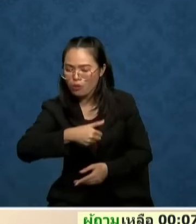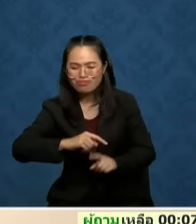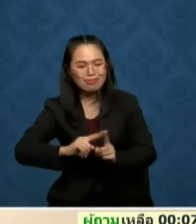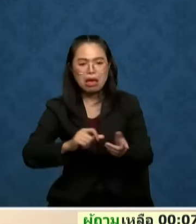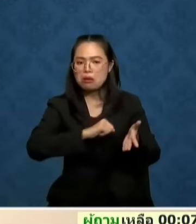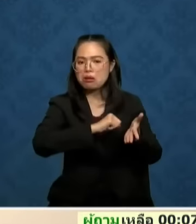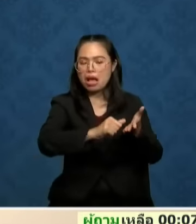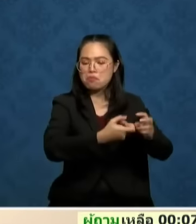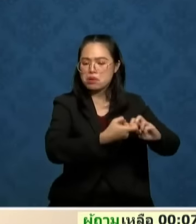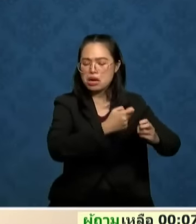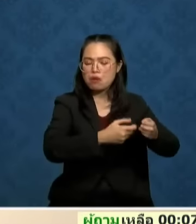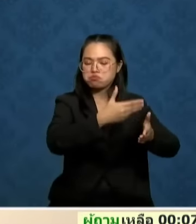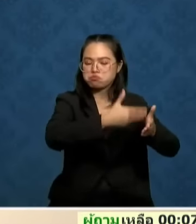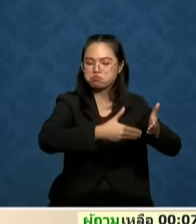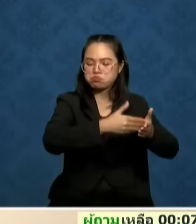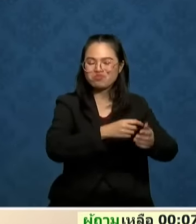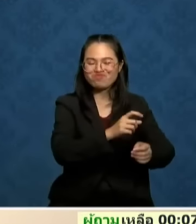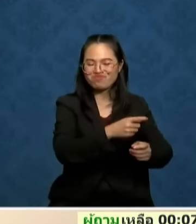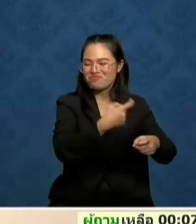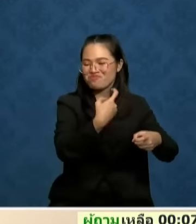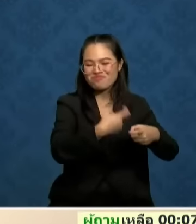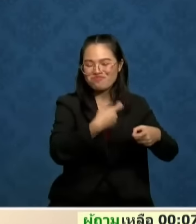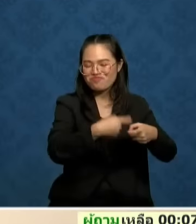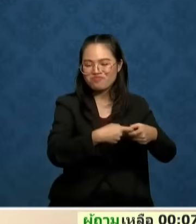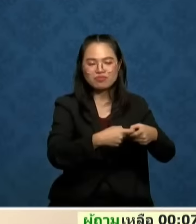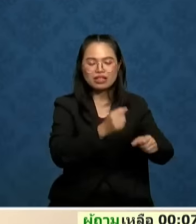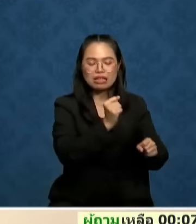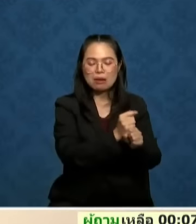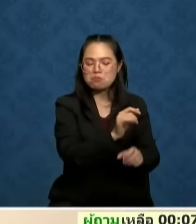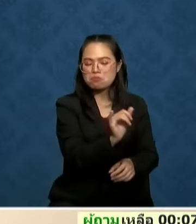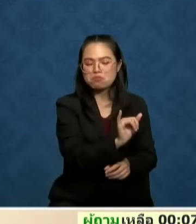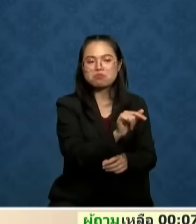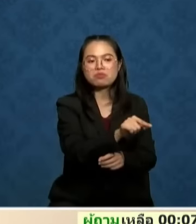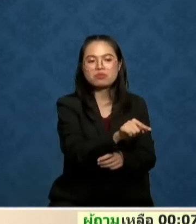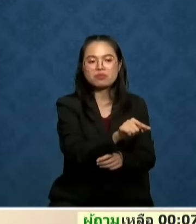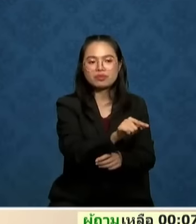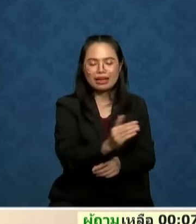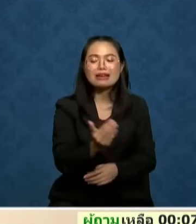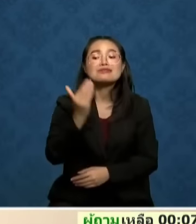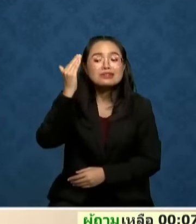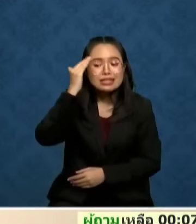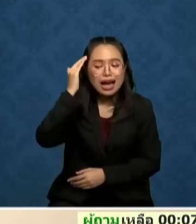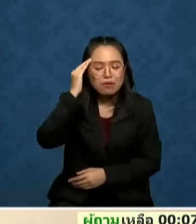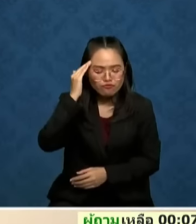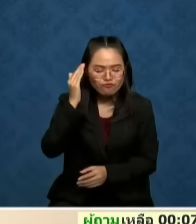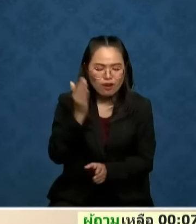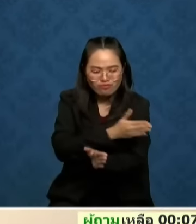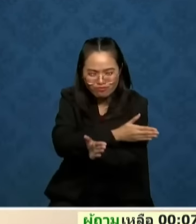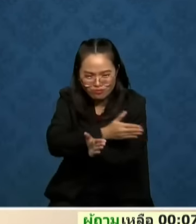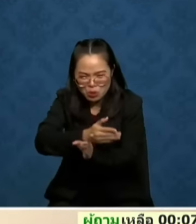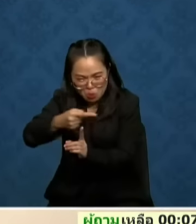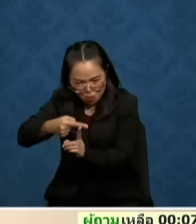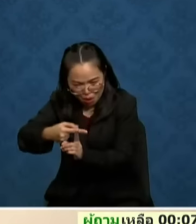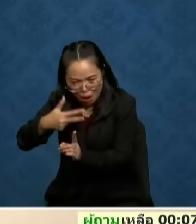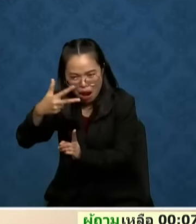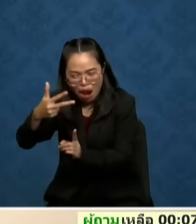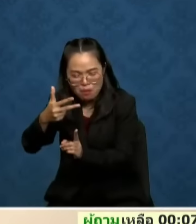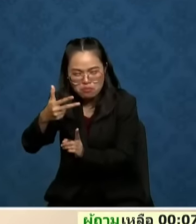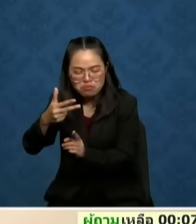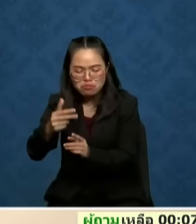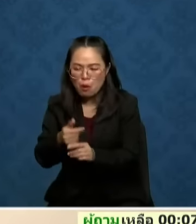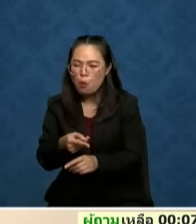จบเพราะฉะนั้นดิฉันไม่อยากให้เกิดปัญหาแบบนี้ซ้ำแล้วซ้ำอีกนะคะทราบดีว่าระยะเวลาเนี่ยมันมาพร้อ